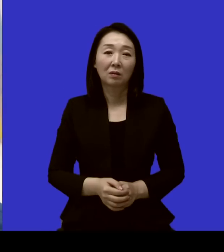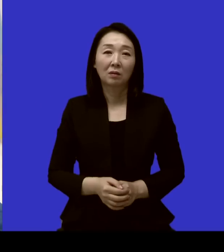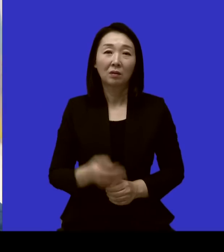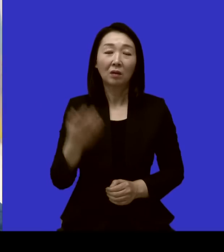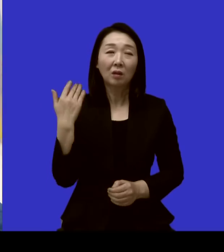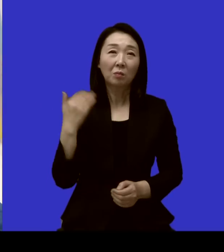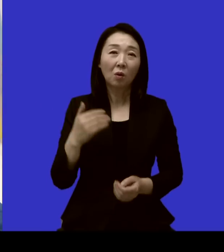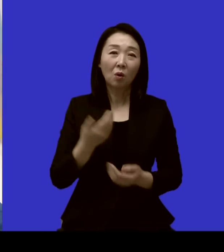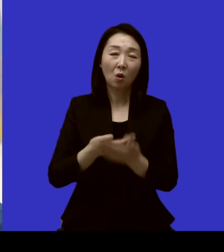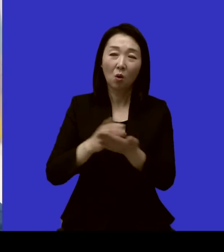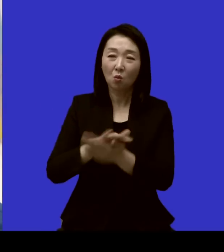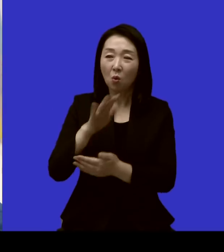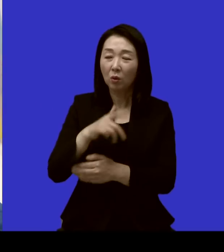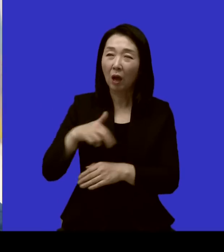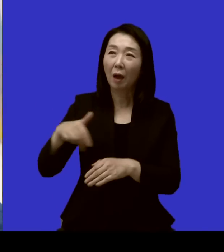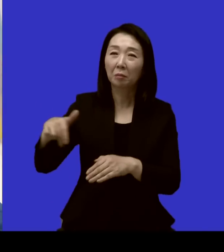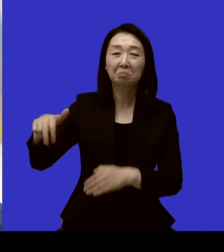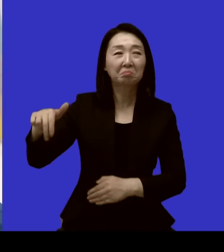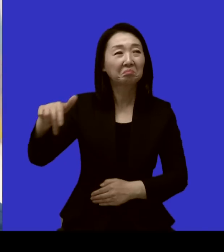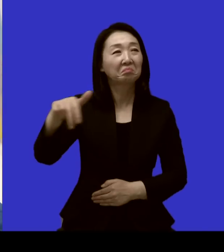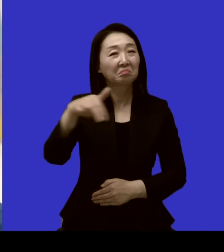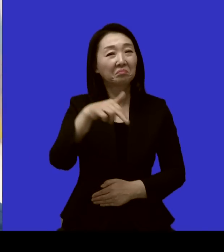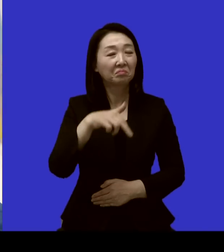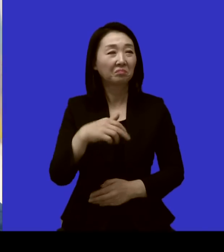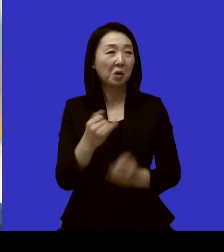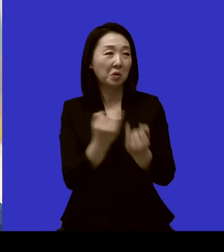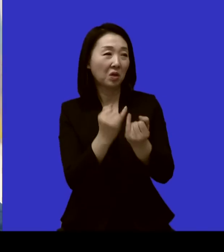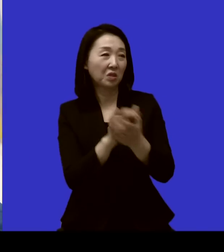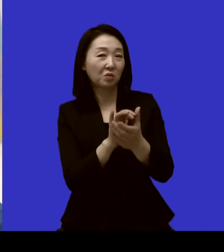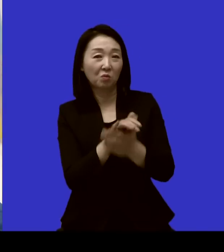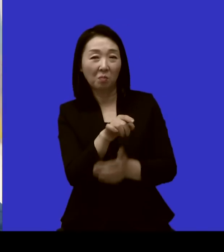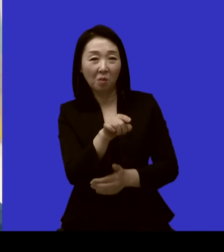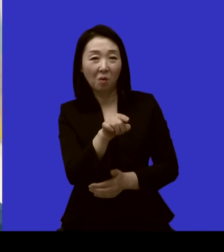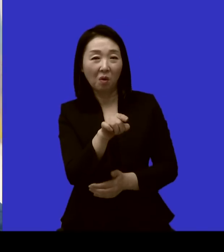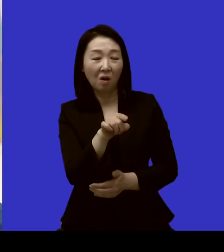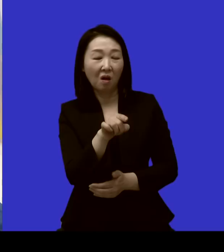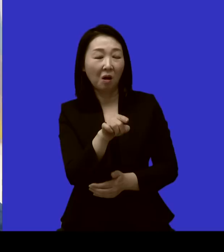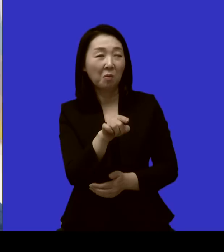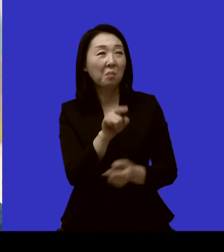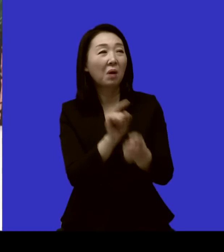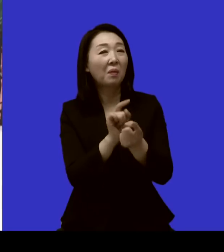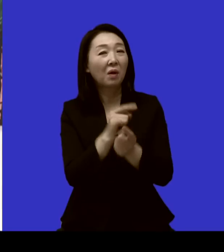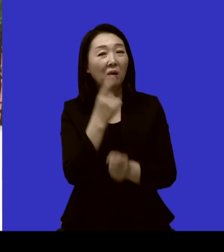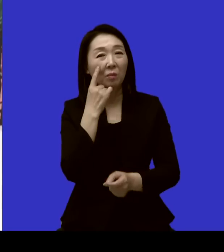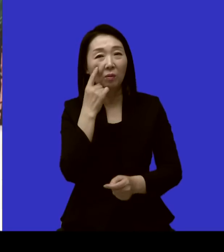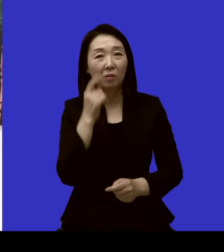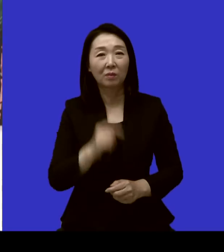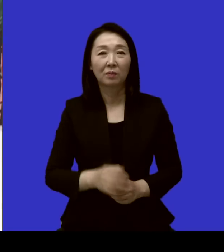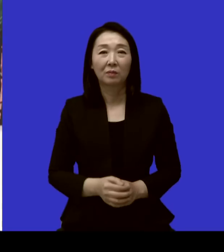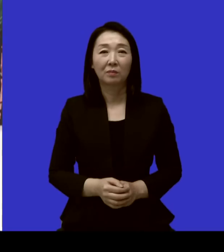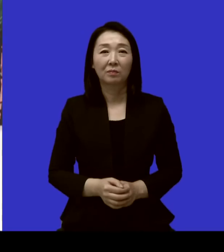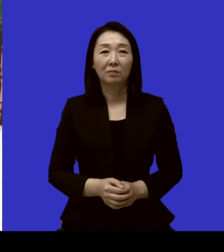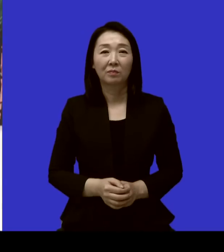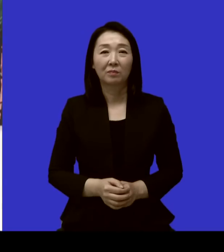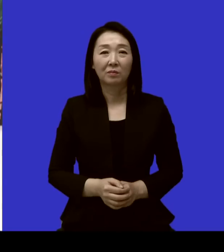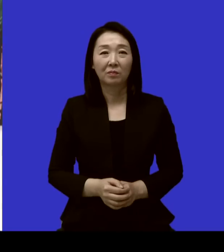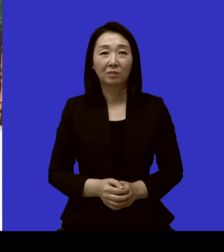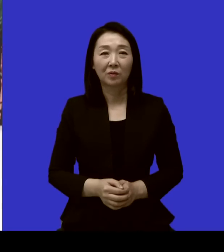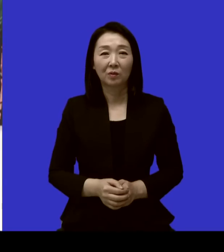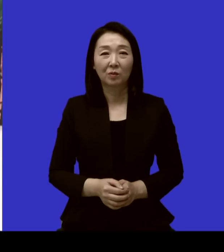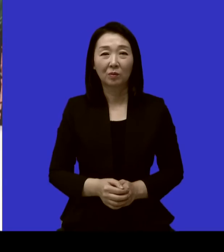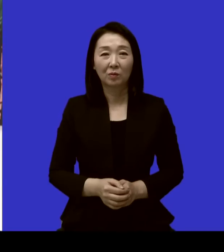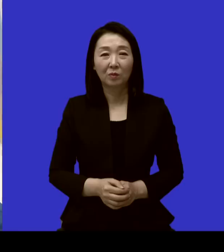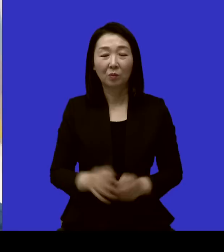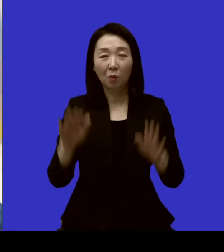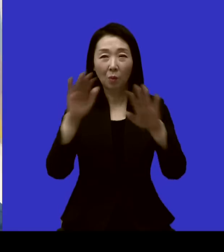계속 이렇게 돌아다니면서 네. 이제 이성 친구를 이제 이렇게 만난다든지 네. 아니면은 이렇게 도로를 밤에